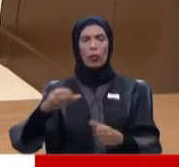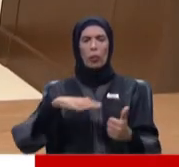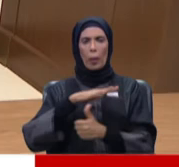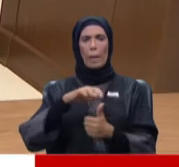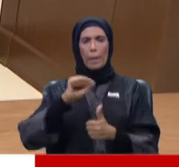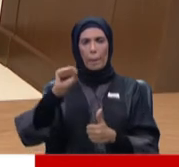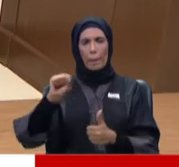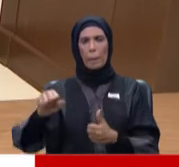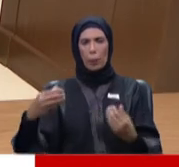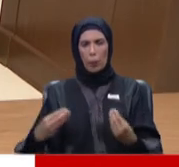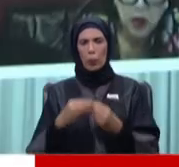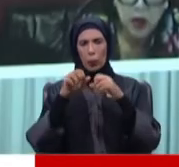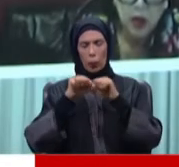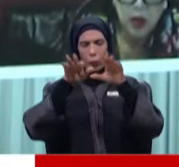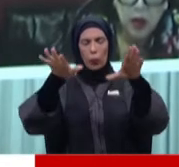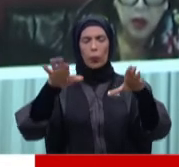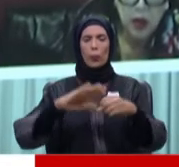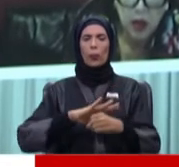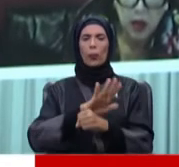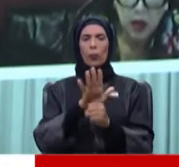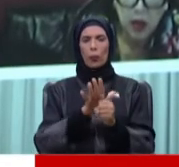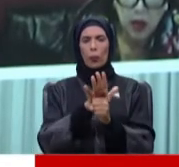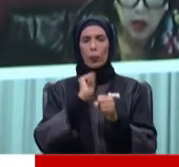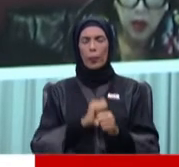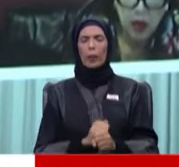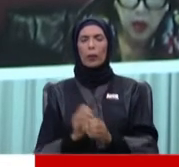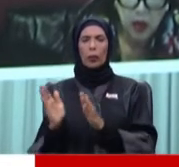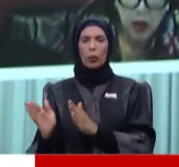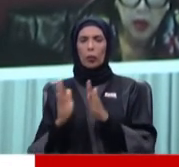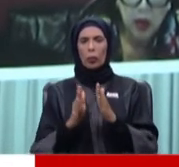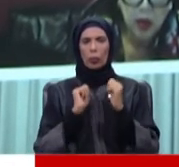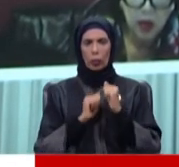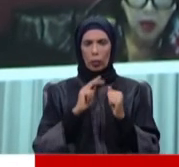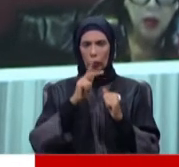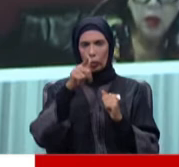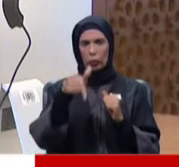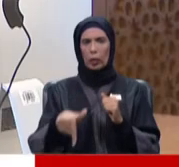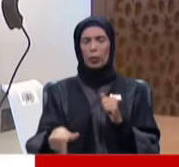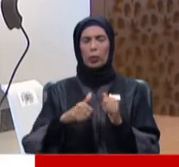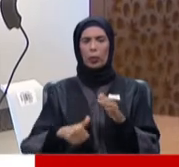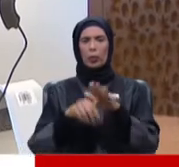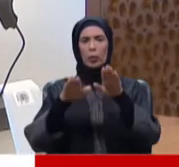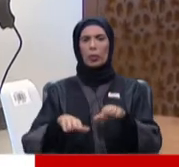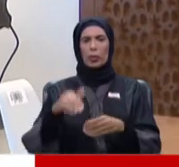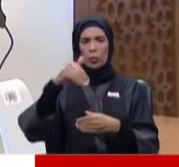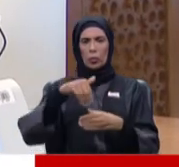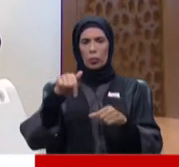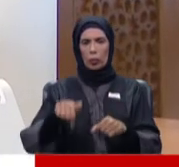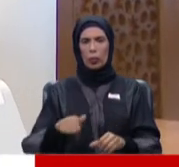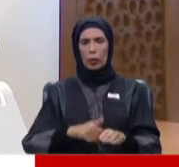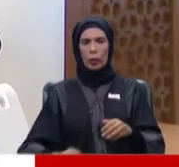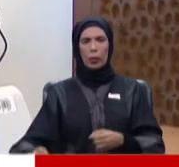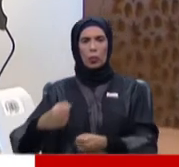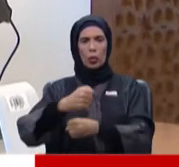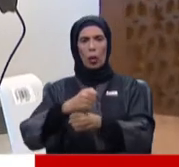خاصة خلال الظروف الاستثنائية المتزامنة مع تفشي جائحة كورونا. جاء ذلك في كلمة لمعالي رئيسة مجلس النواب